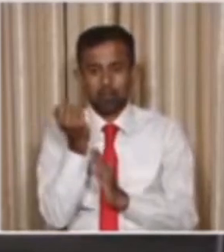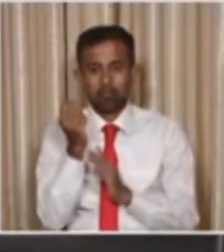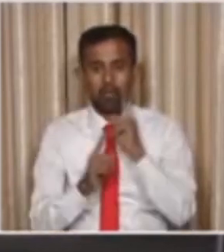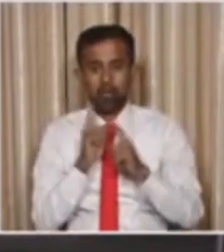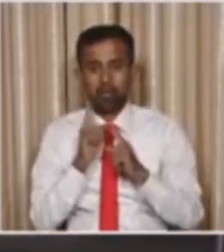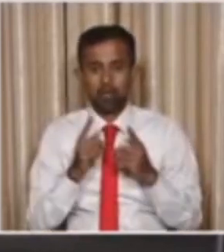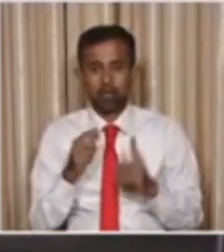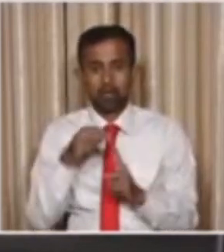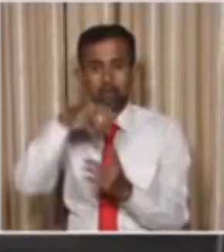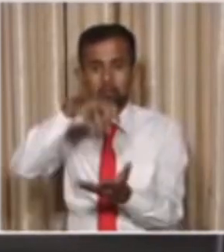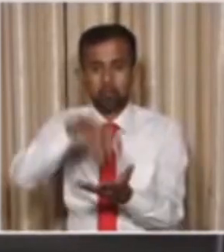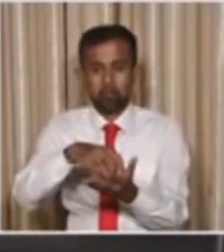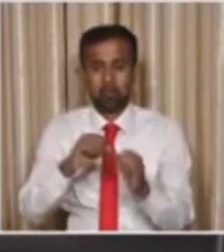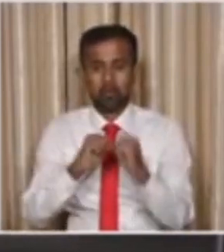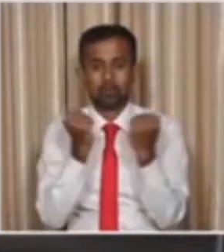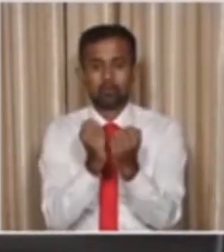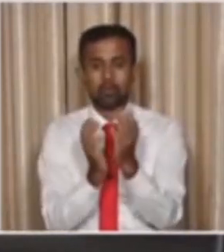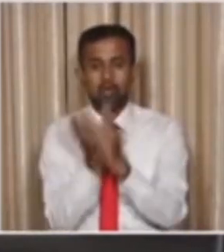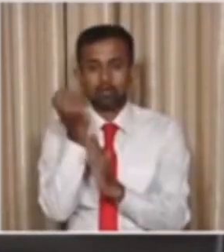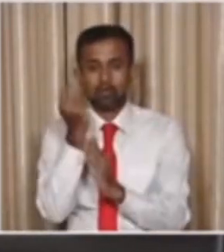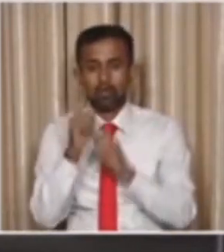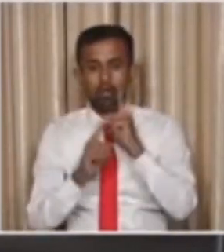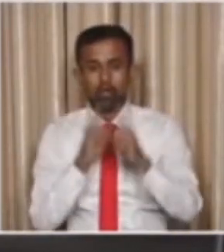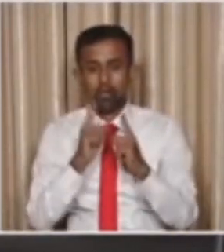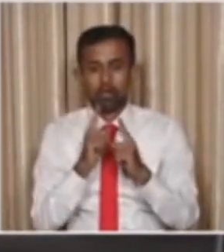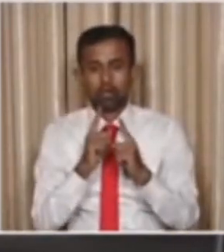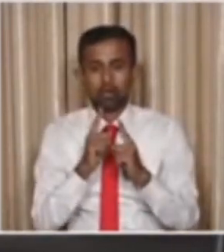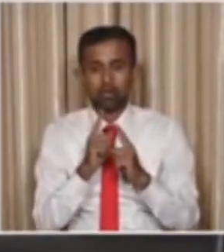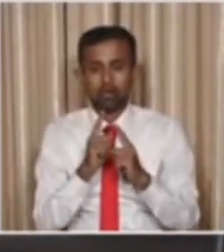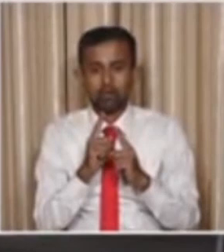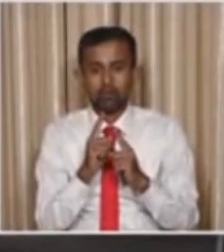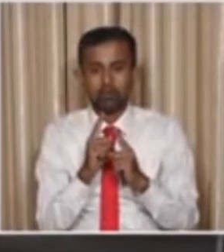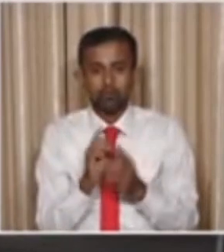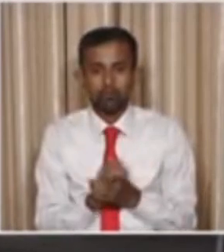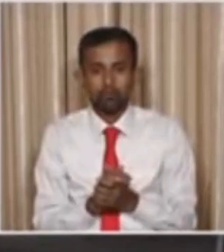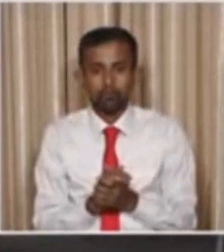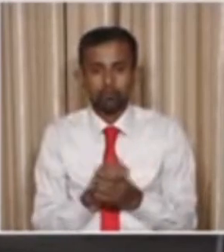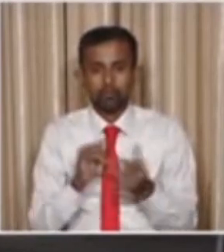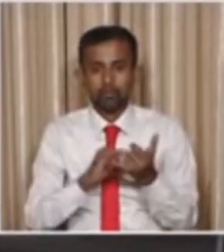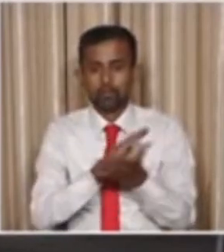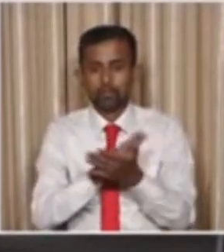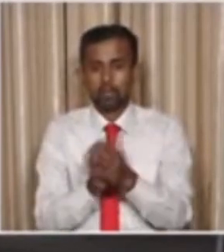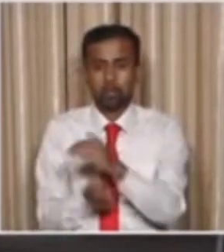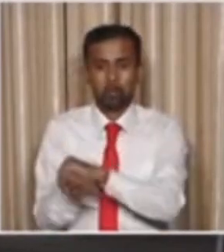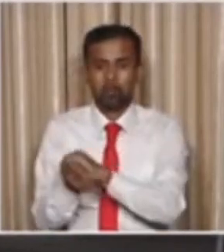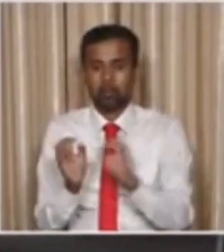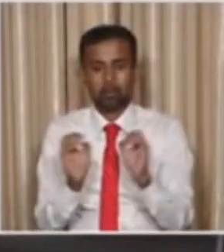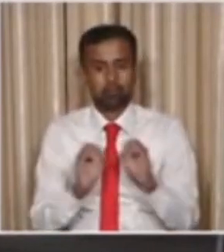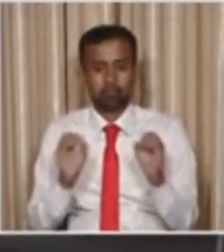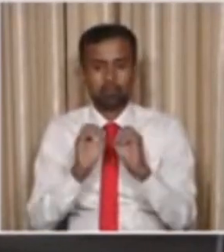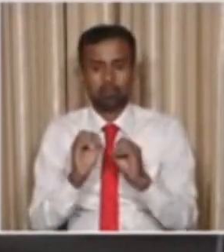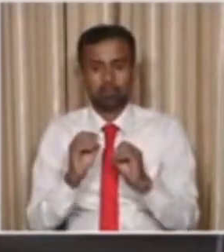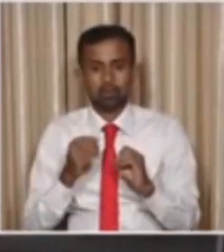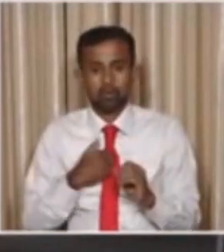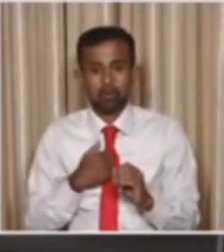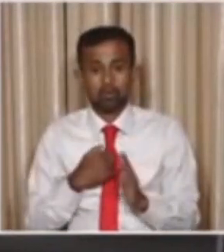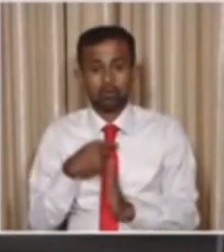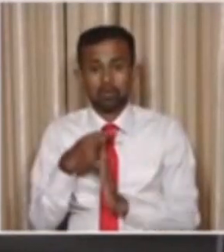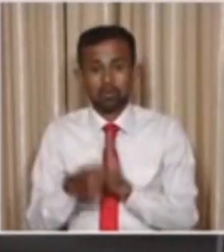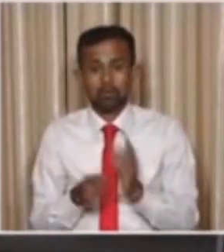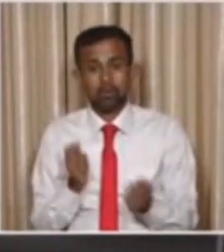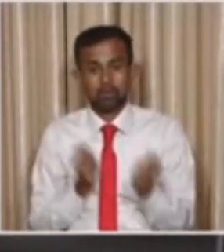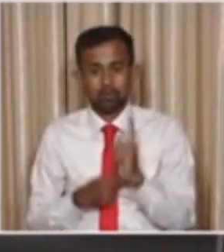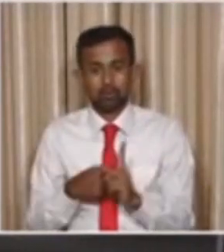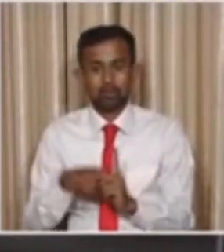आगे प्रोविंसियल क्लब वो ऐते कथा एक हुदे सम्मील कड़े नमे अदात्म कड़े सूदन मेराटे क्रिकेट की डाव